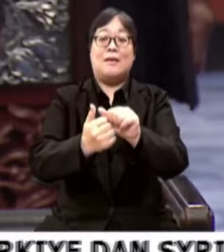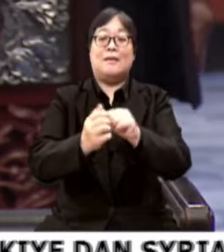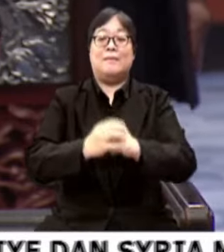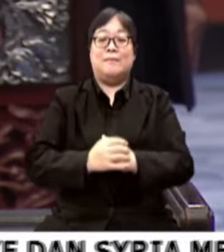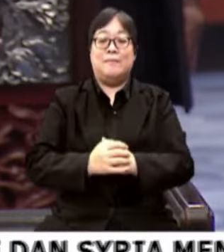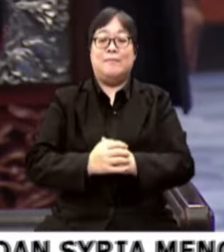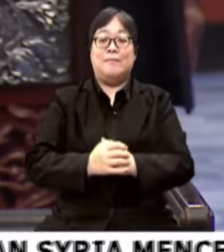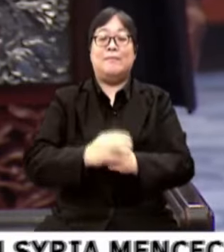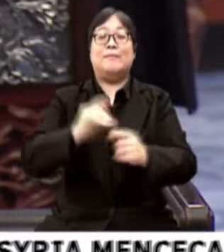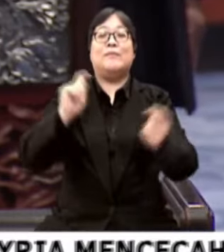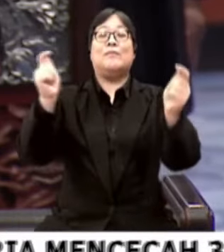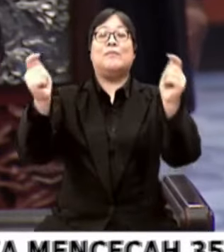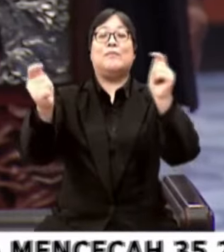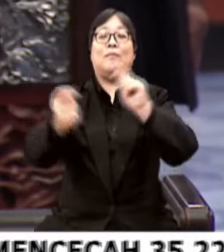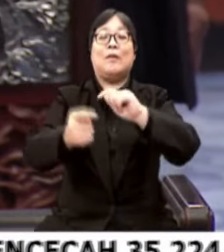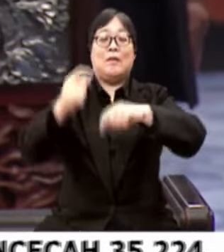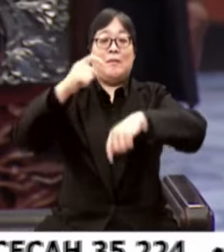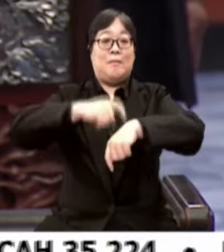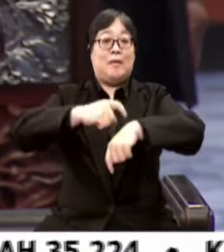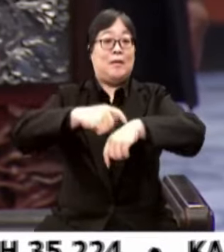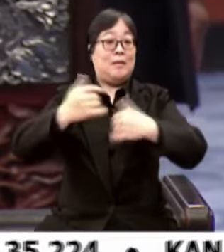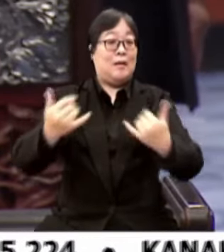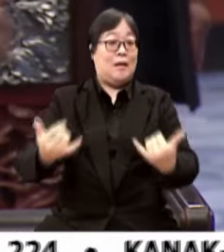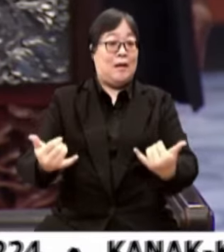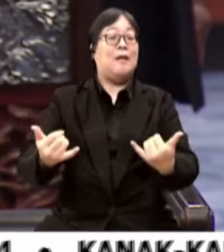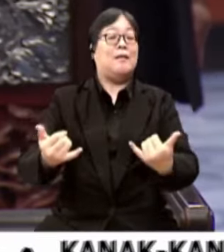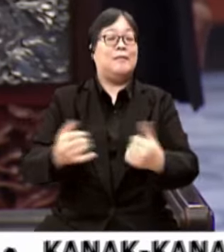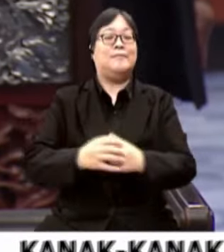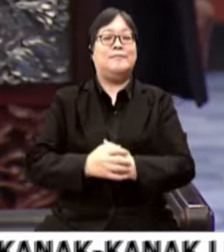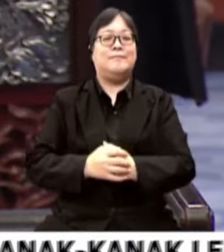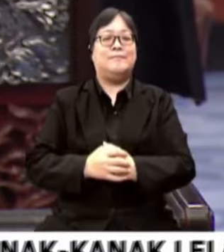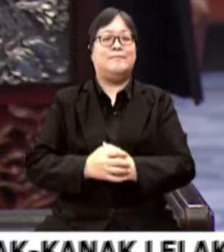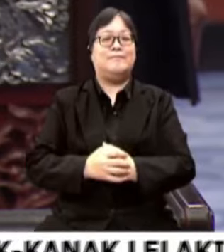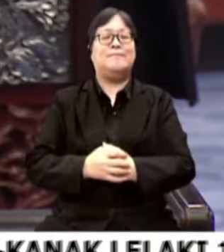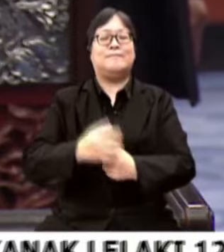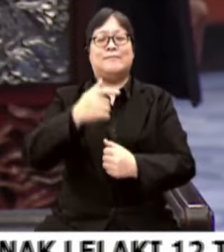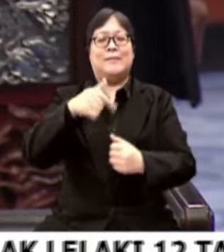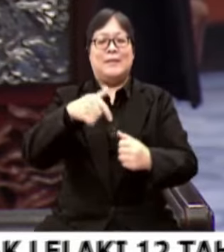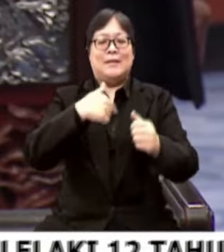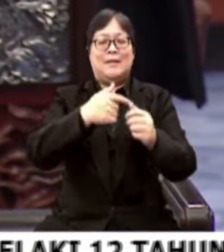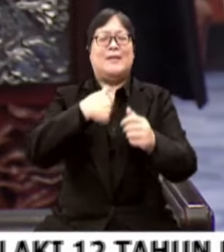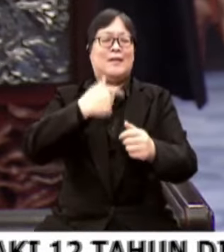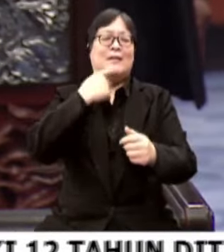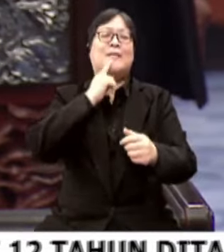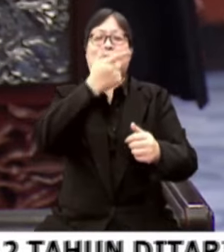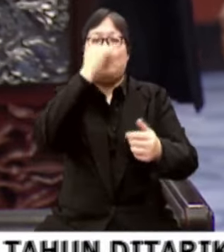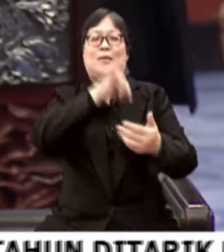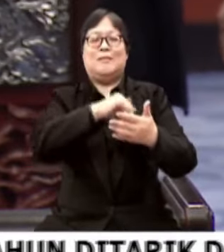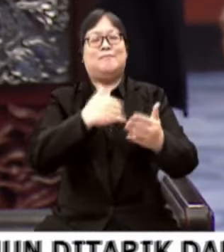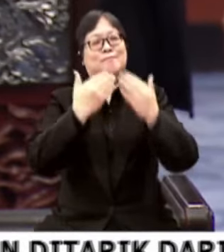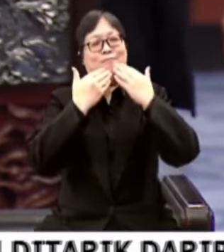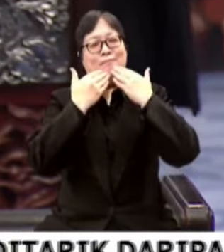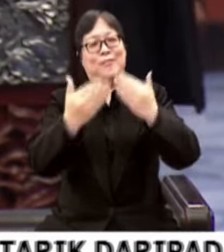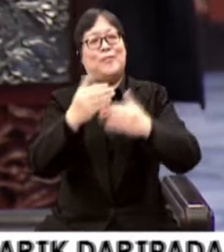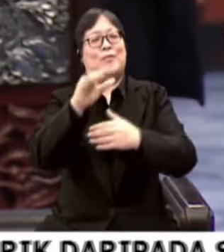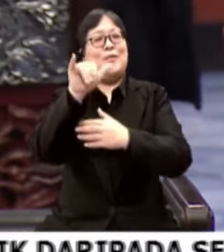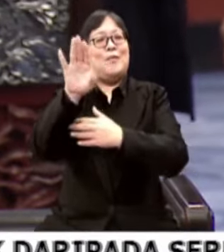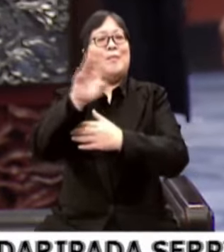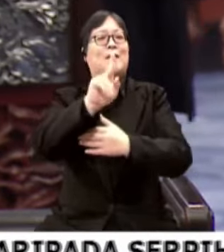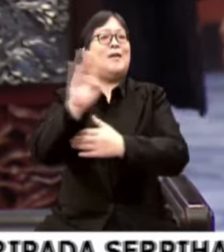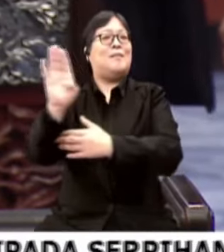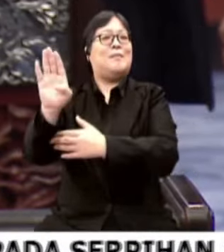kepada perubahan zaman di segi untuk melepas mereka itu sebab ee dalam kiranya saya ucapkan terima kasih kepada yang mumet eee